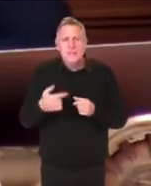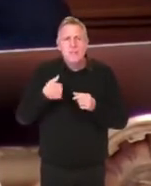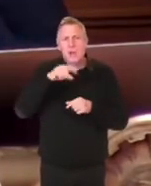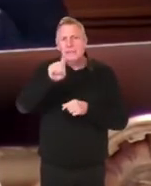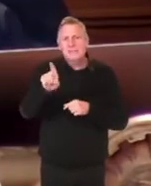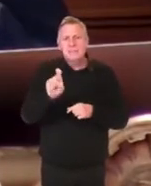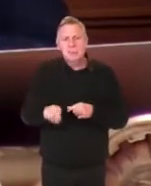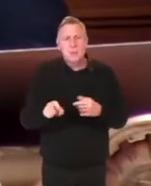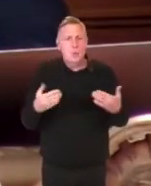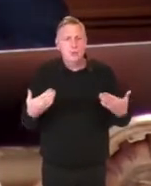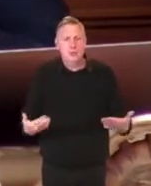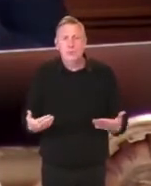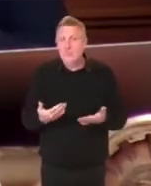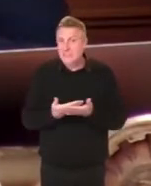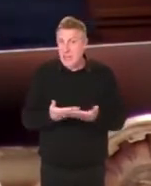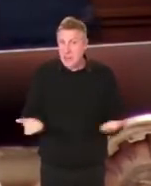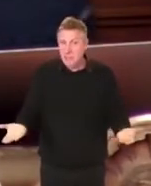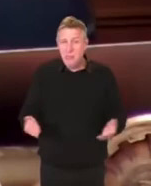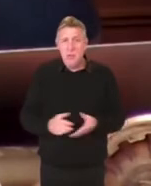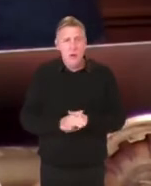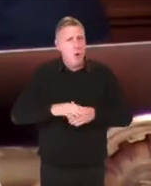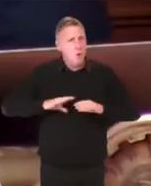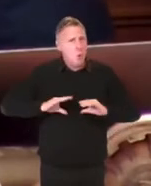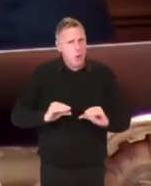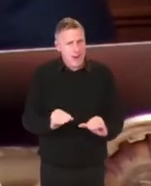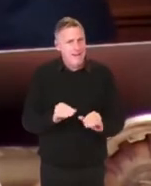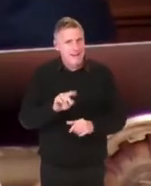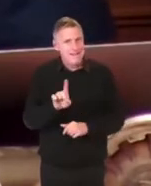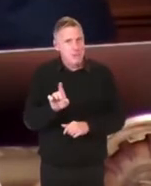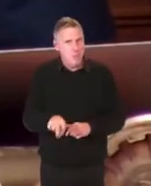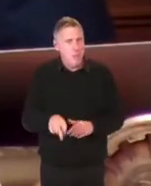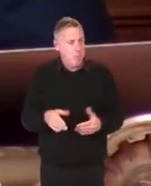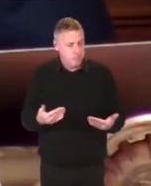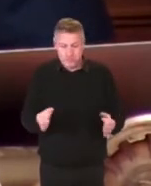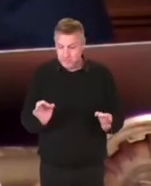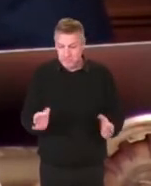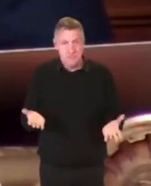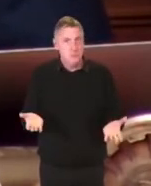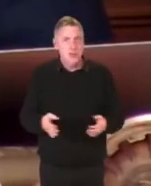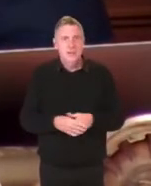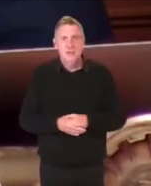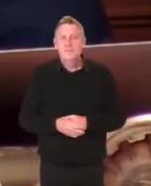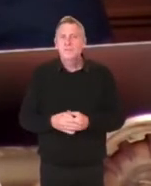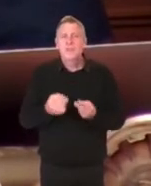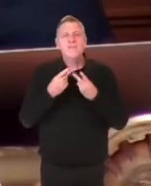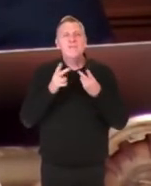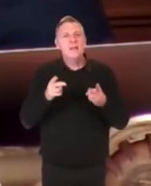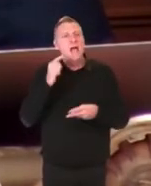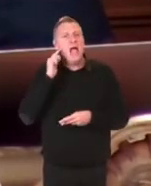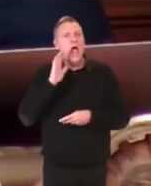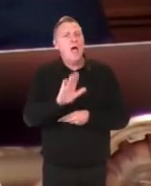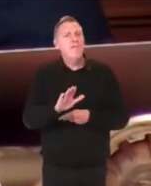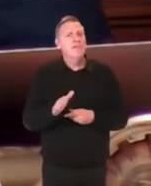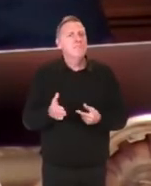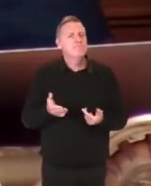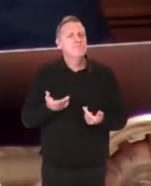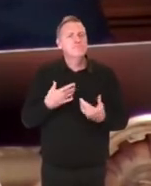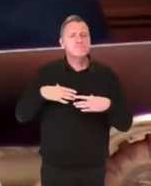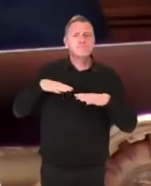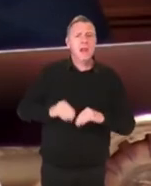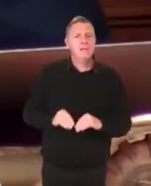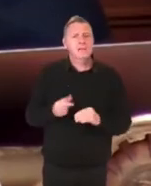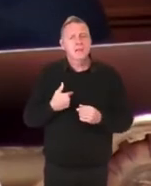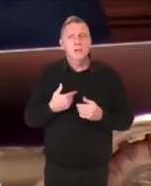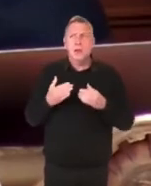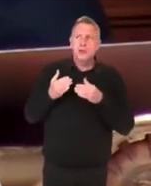poser aujourd'hui, elles sont très simples, elles sont très concrètes. C'est de connaître la position de la ville, ce que vous allez demander, ce que vous défendez à la